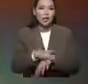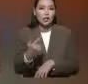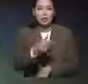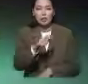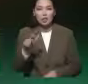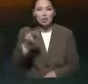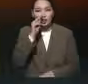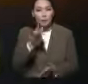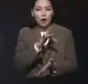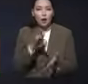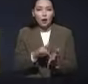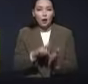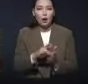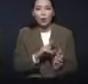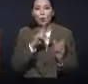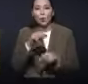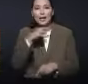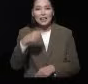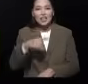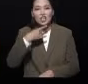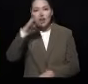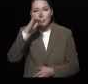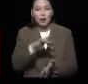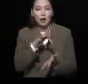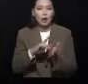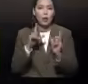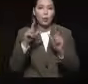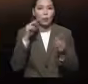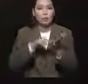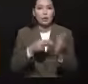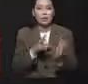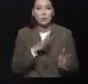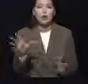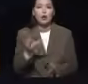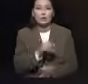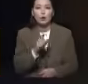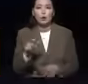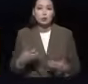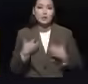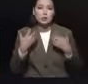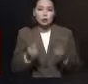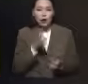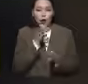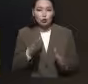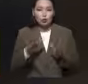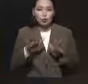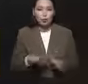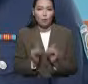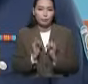Шымкент қаласынан шығып, Ресейдің Челябинск қаласына бет алған. Барлық жолаушы аман есен жылыту бекетіне